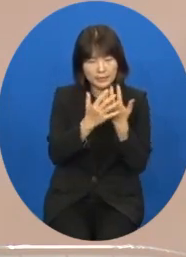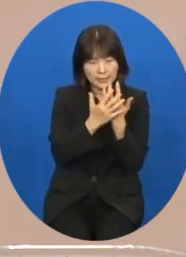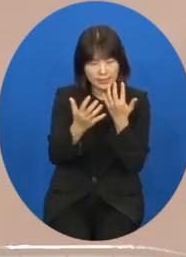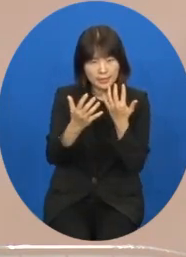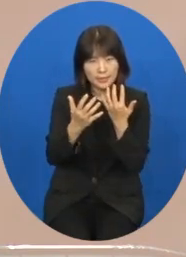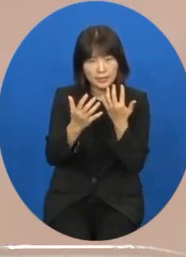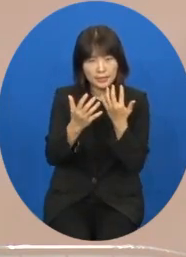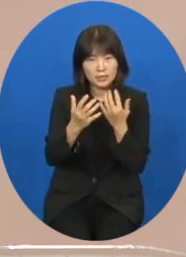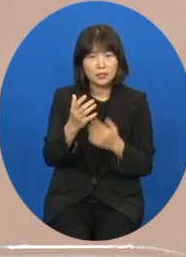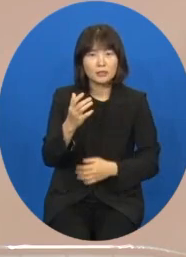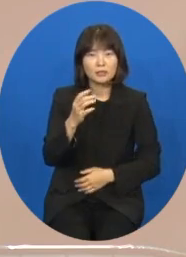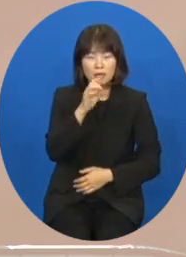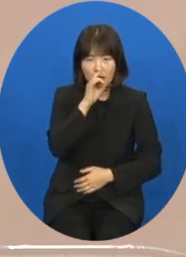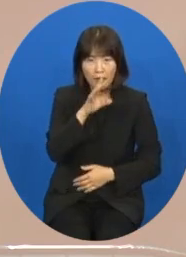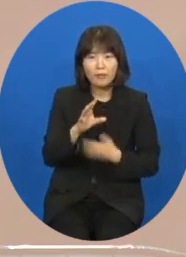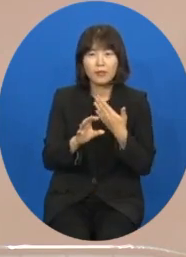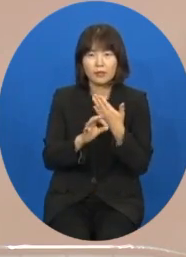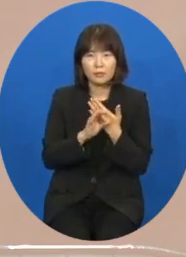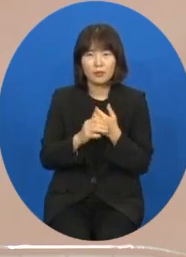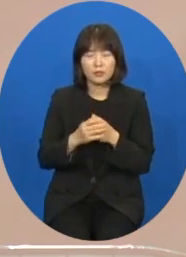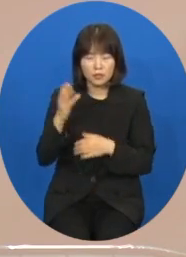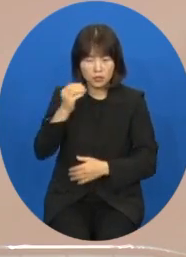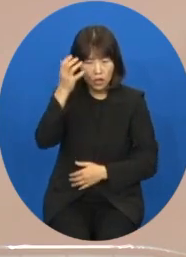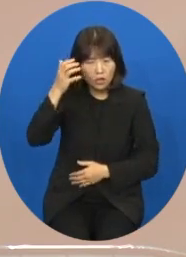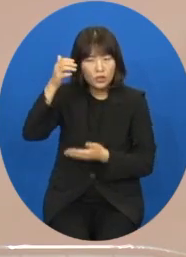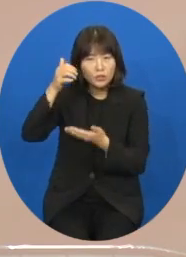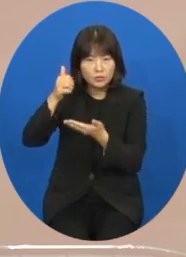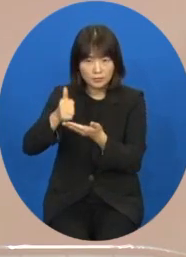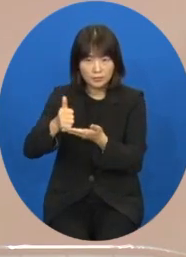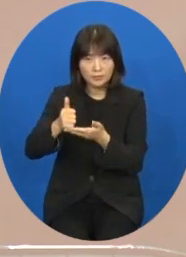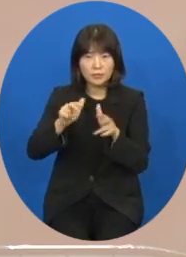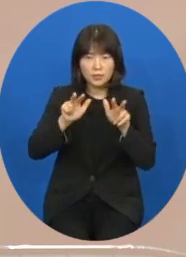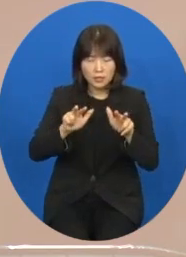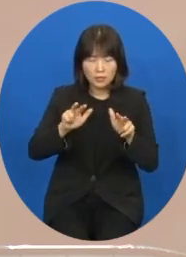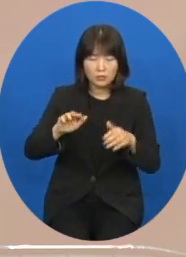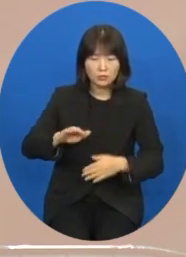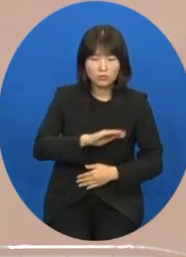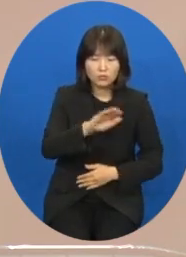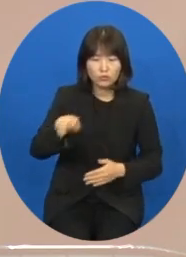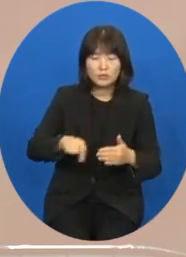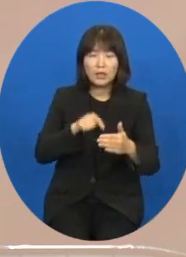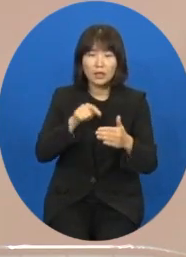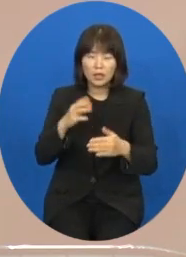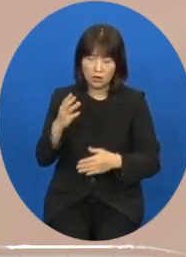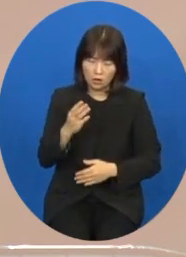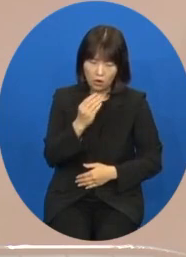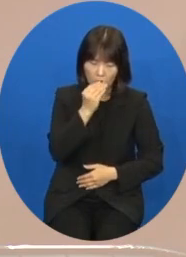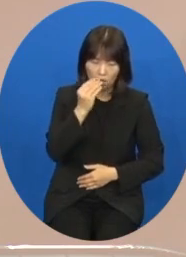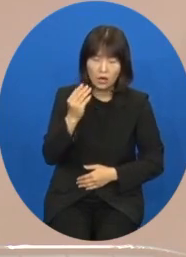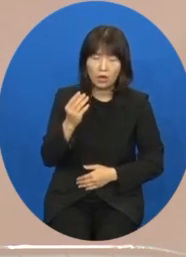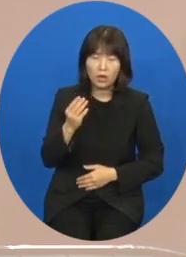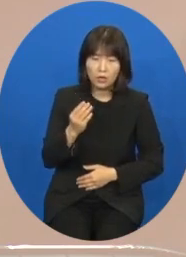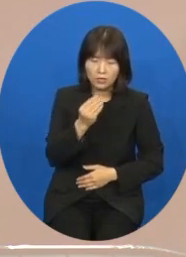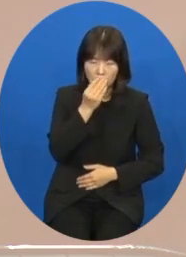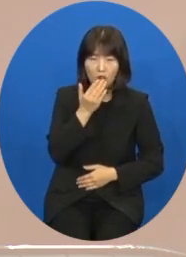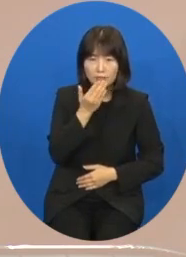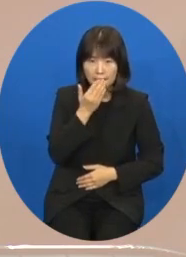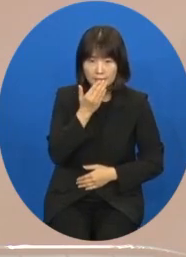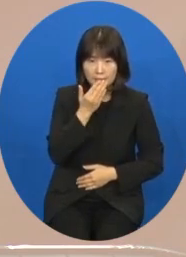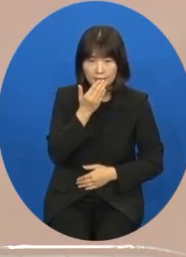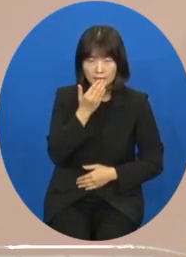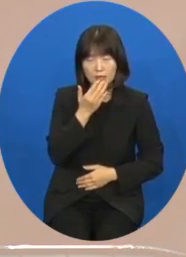여건이 못 되어도 성령께서 지금 우리 가운데 거룩한 성찬식을 하실